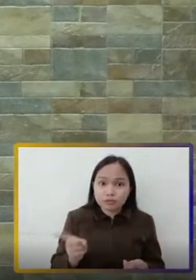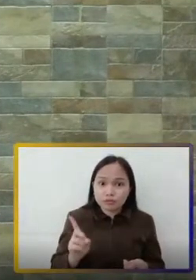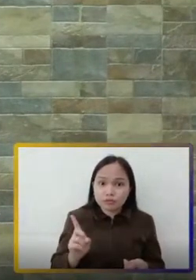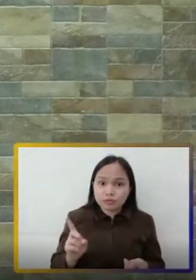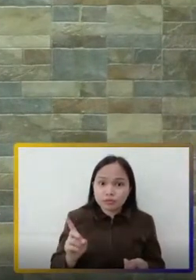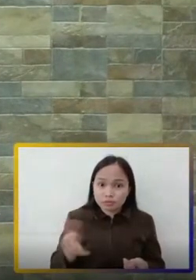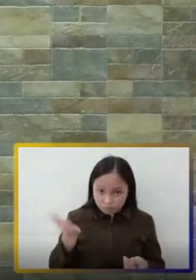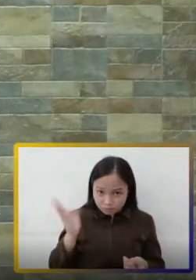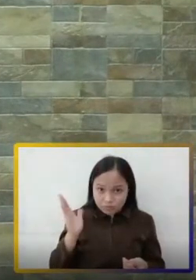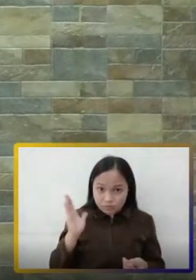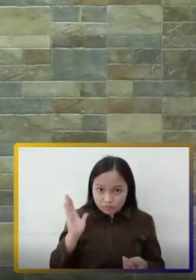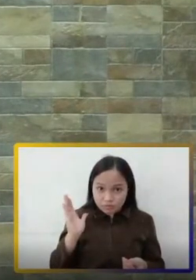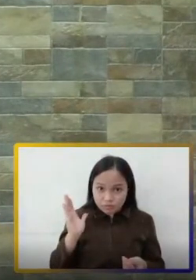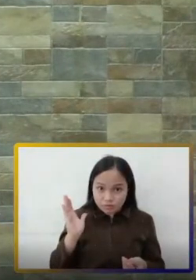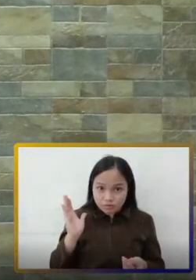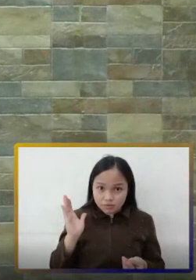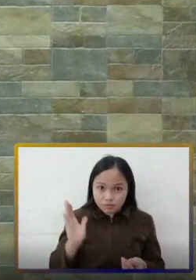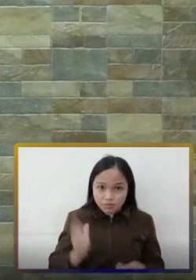Talk to me if you can.